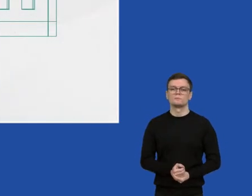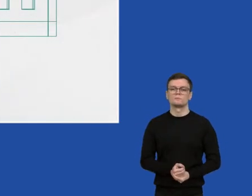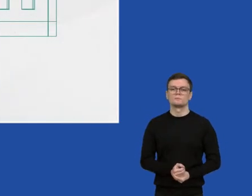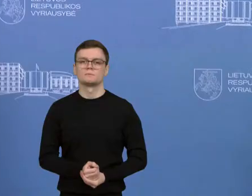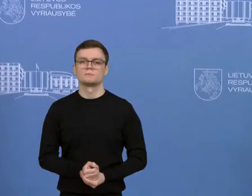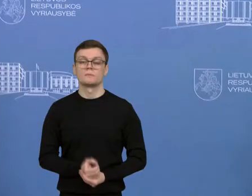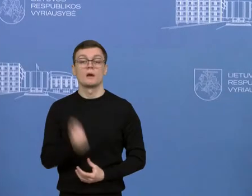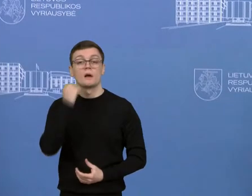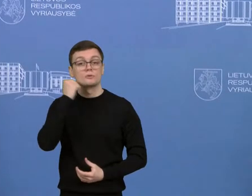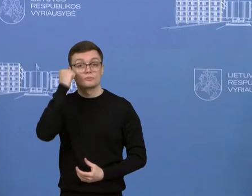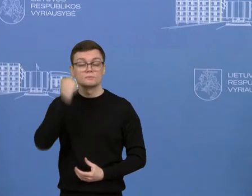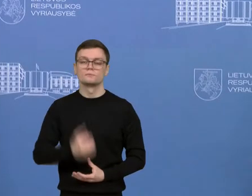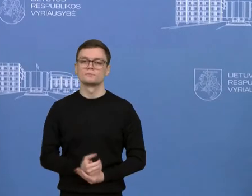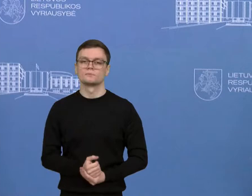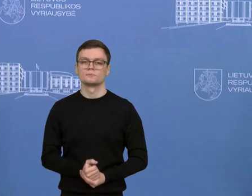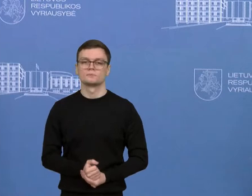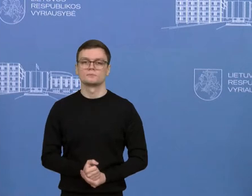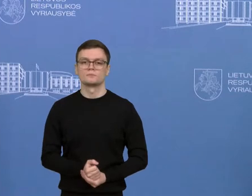Ačiū.